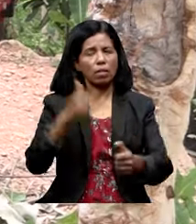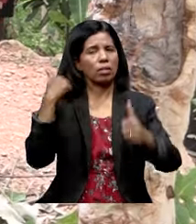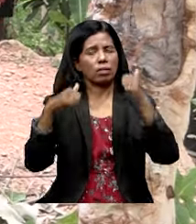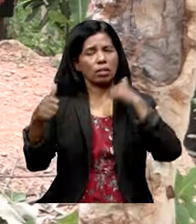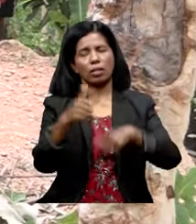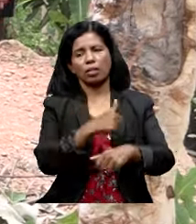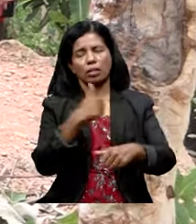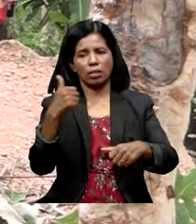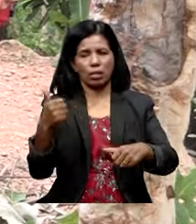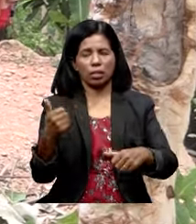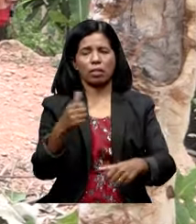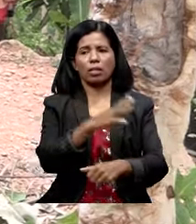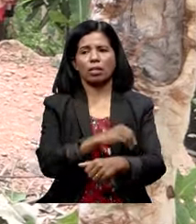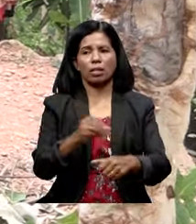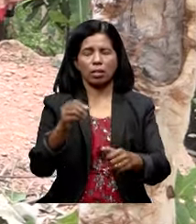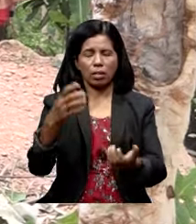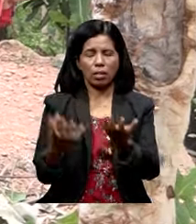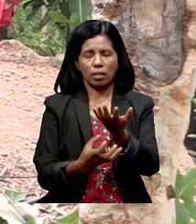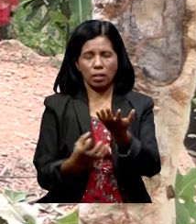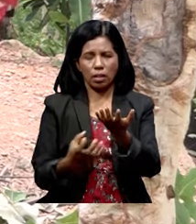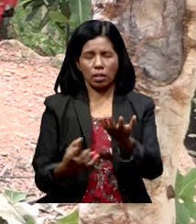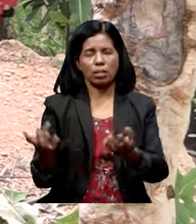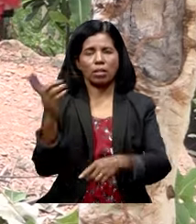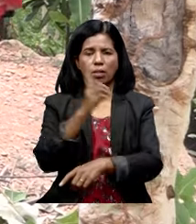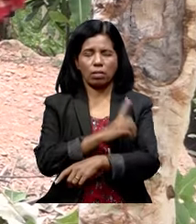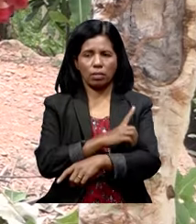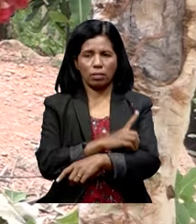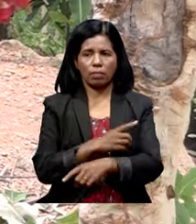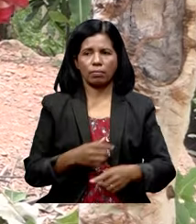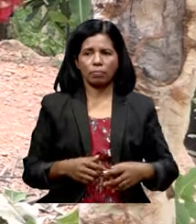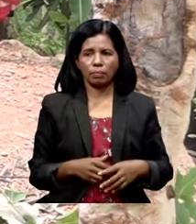rutina sira nebek ma ho di prensi ne tempu lor-lorong.